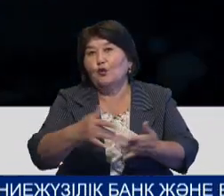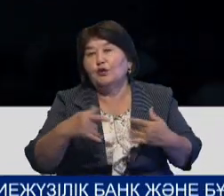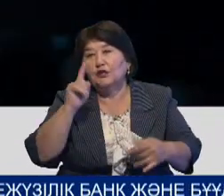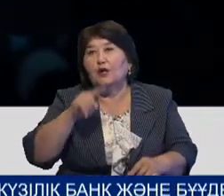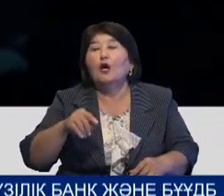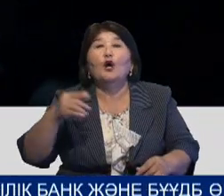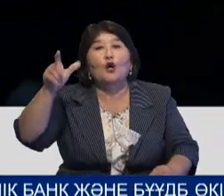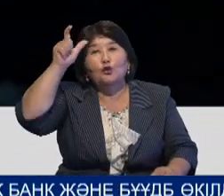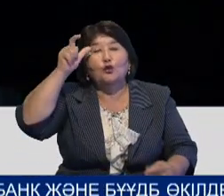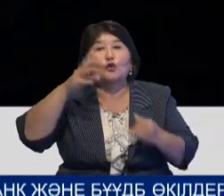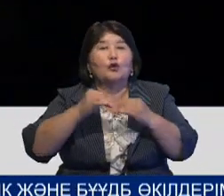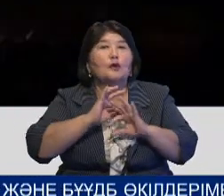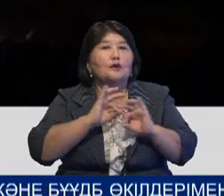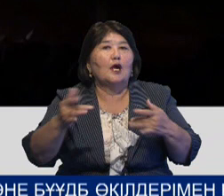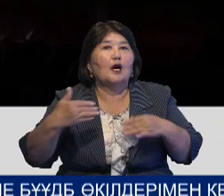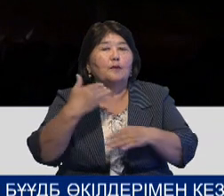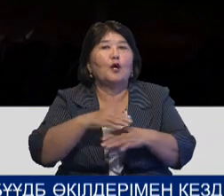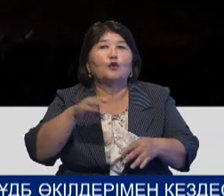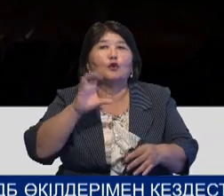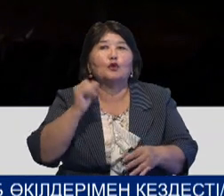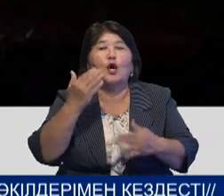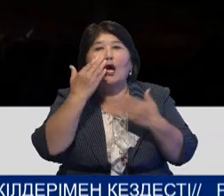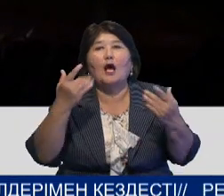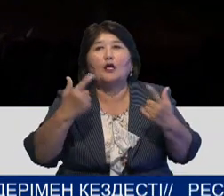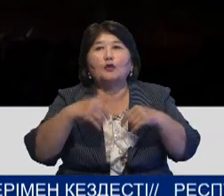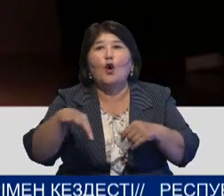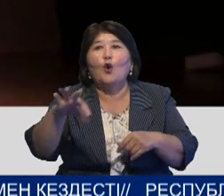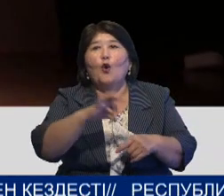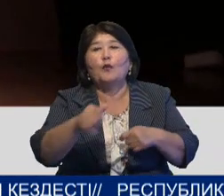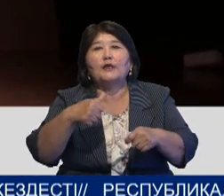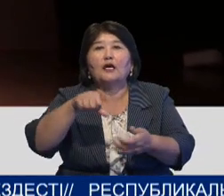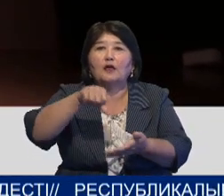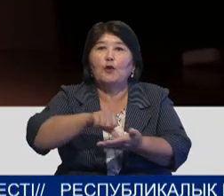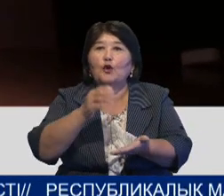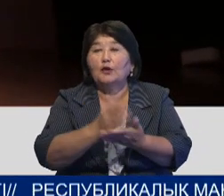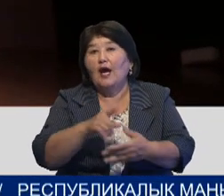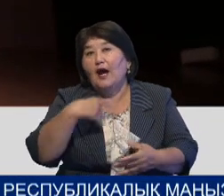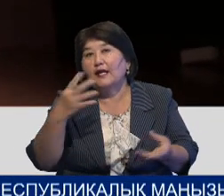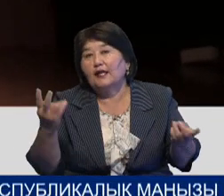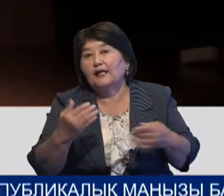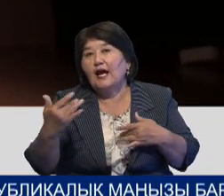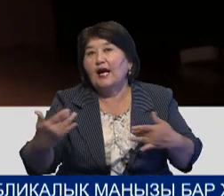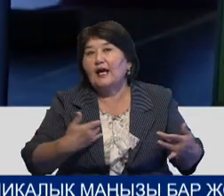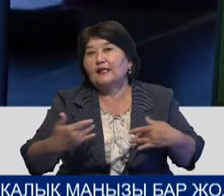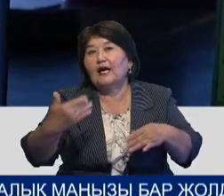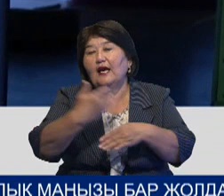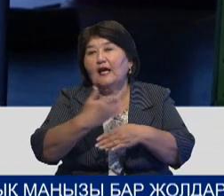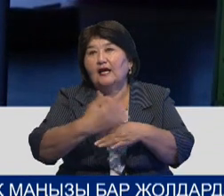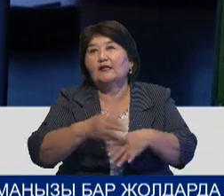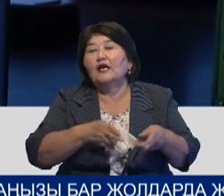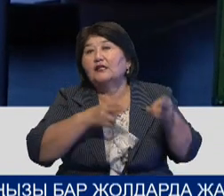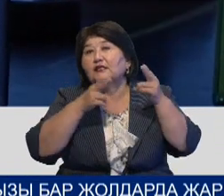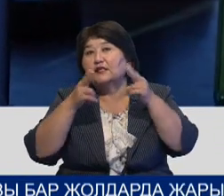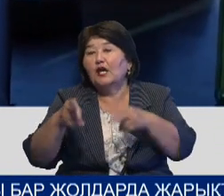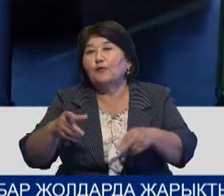Түрік топырағындағы тамаша кештің өтуіне Түрксой халықаралық ұйым мен облыс әкімдігі ұйытқы болды. Айта кетерлігі, театр труппасы өнер сапары